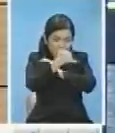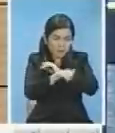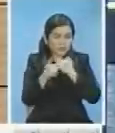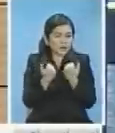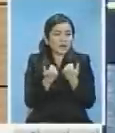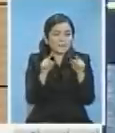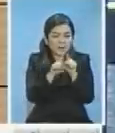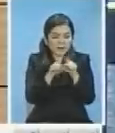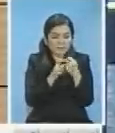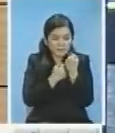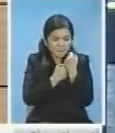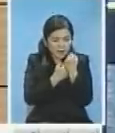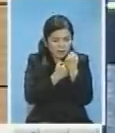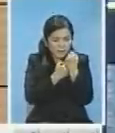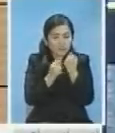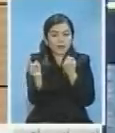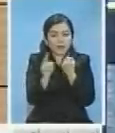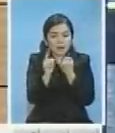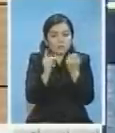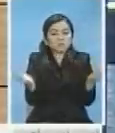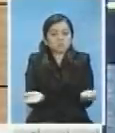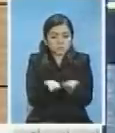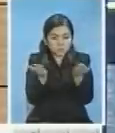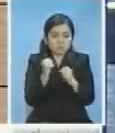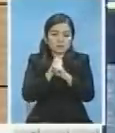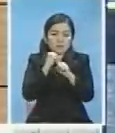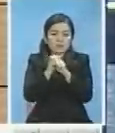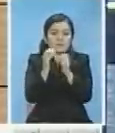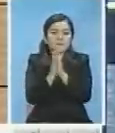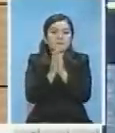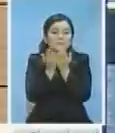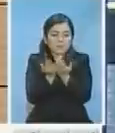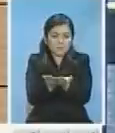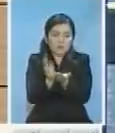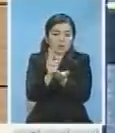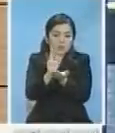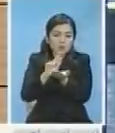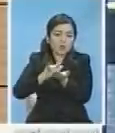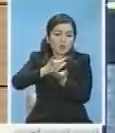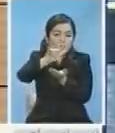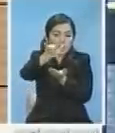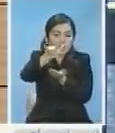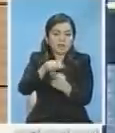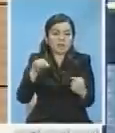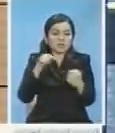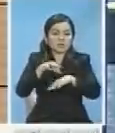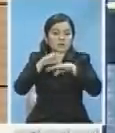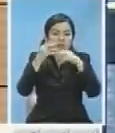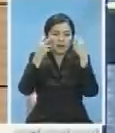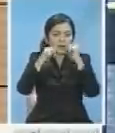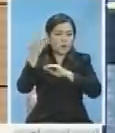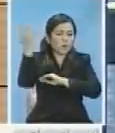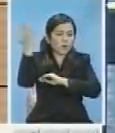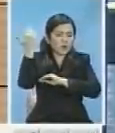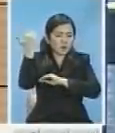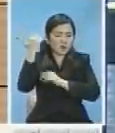ามในการที่จะผลักดันให้มีการออกวีซ่าให้กับอดีตนายกรัฐมนตรีของไทยท่านนี้ในการที่จะเข้าไป